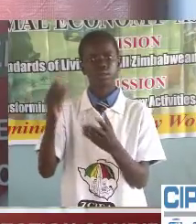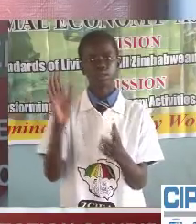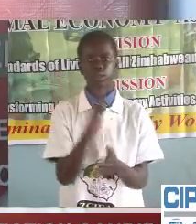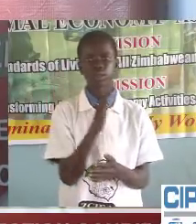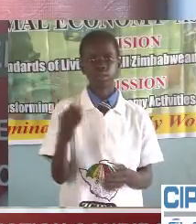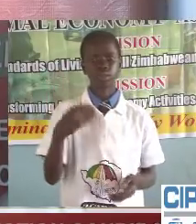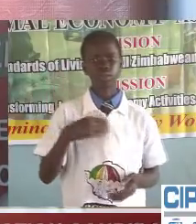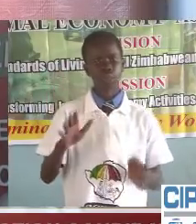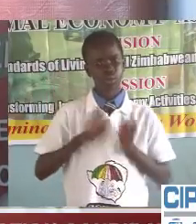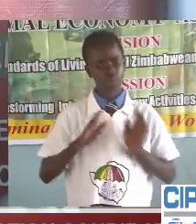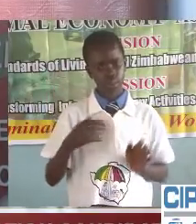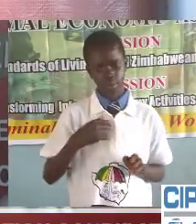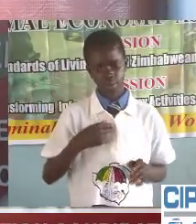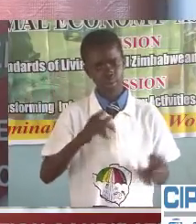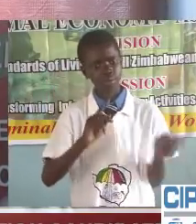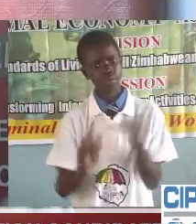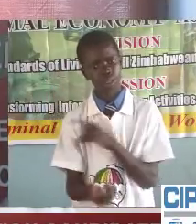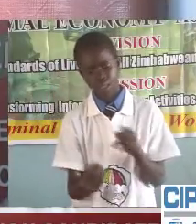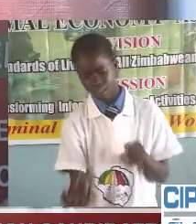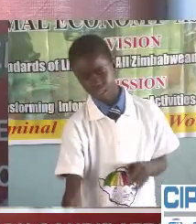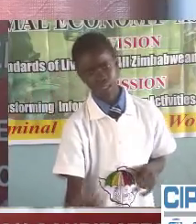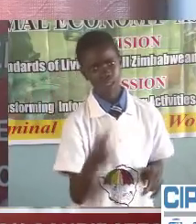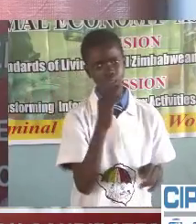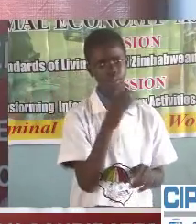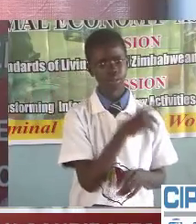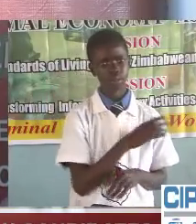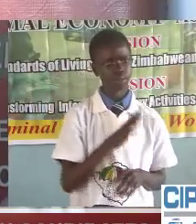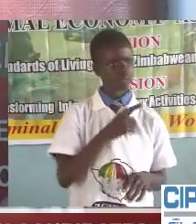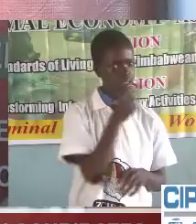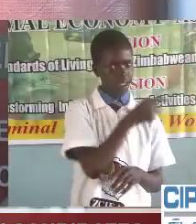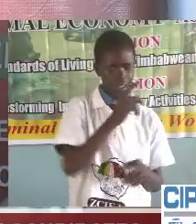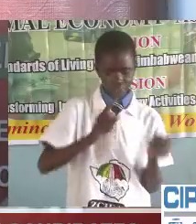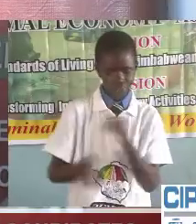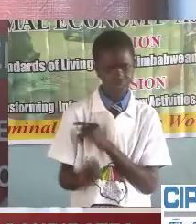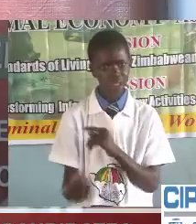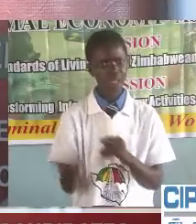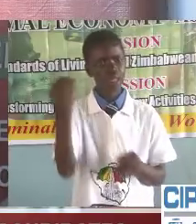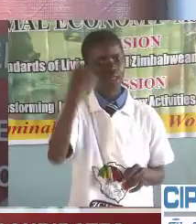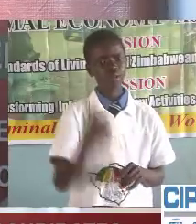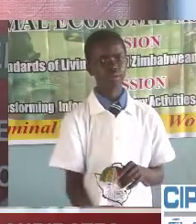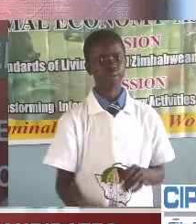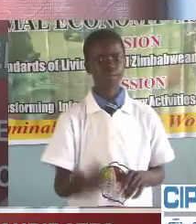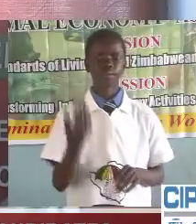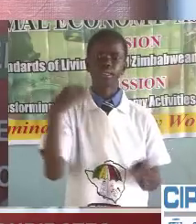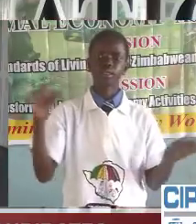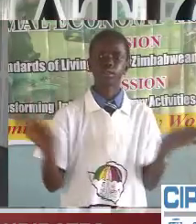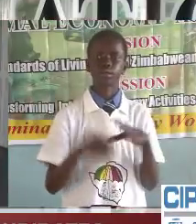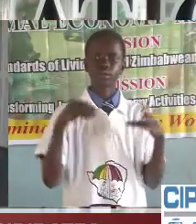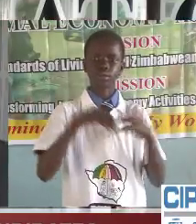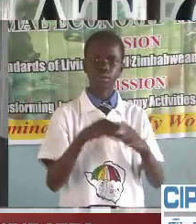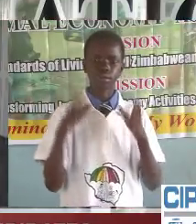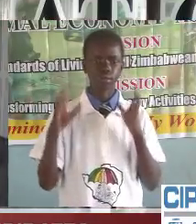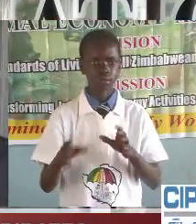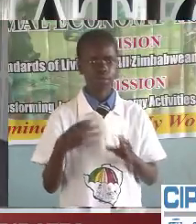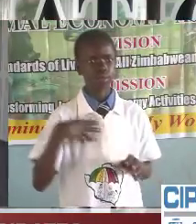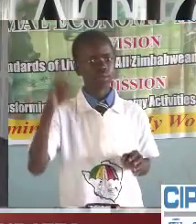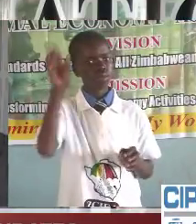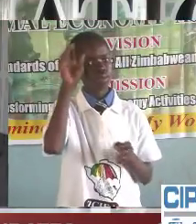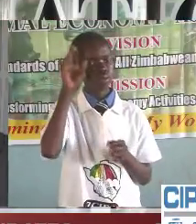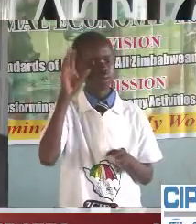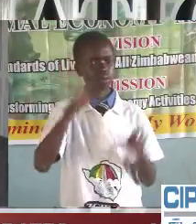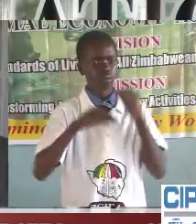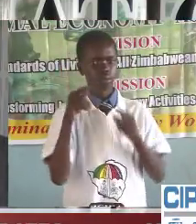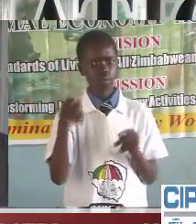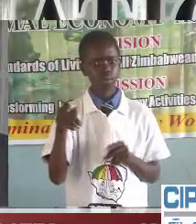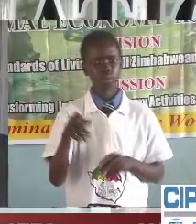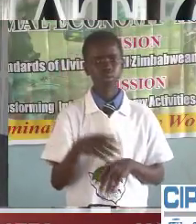vangu vakashayika ndichi mudoko, asi vaivawo vhenda parengi, vamwe venyu makashanda navo. Saka ndinotoiziva nyaya